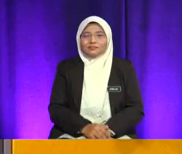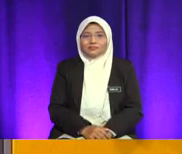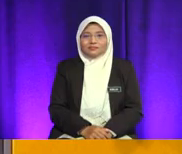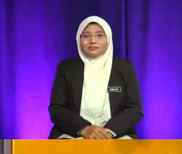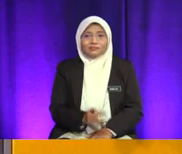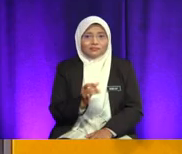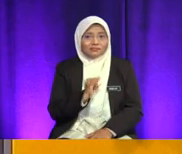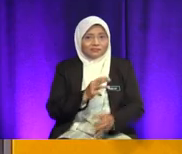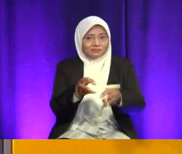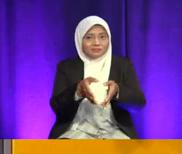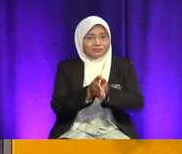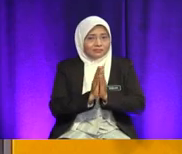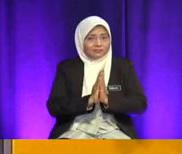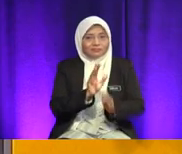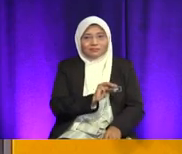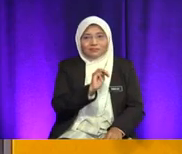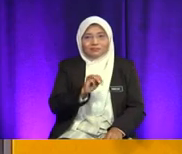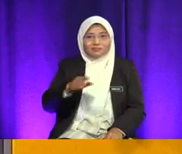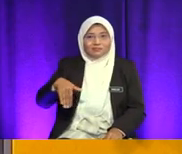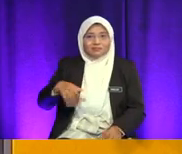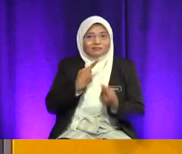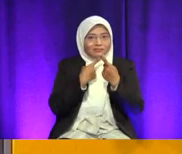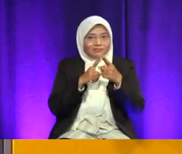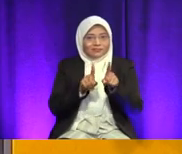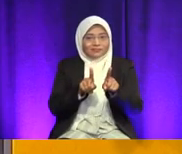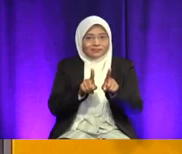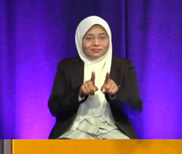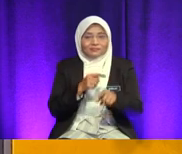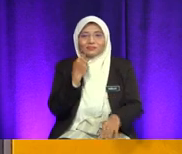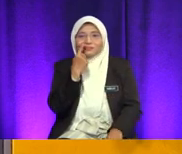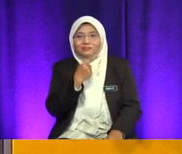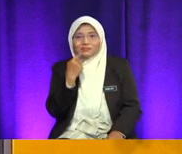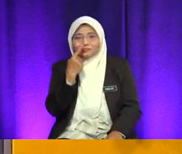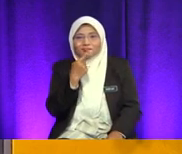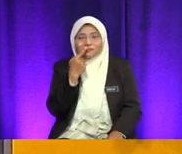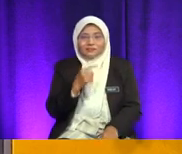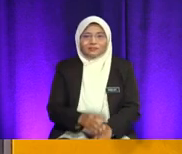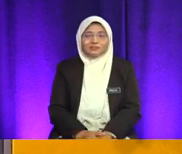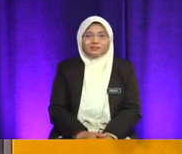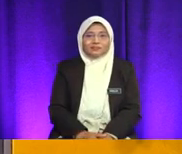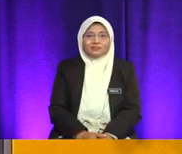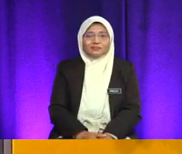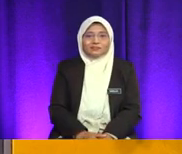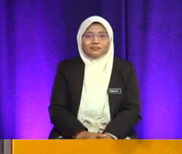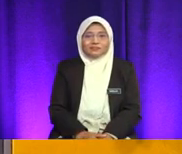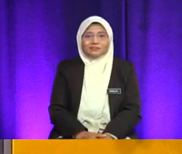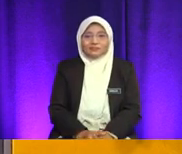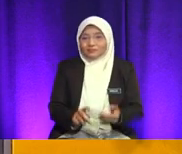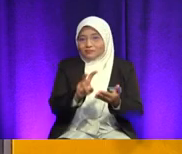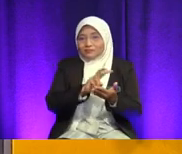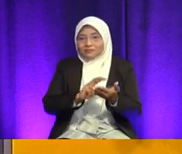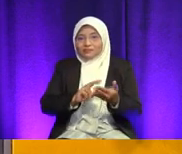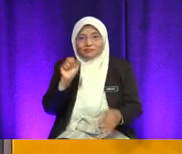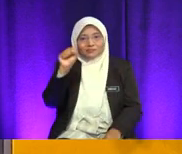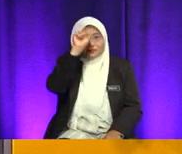minta murid yang belum menjawab Muhammad Anwari untuk menjawab soal dan ini bacakan soal LAN dan